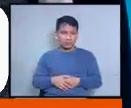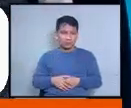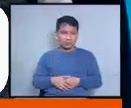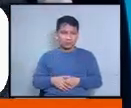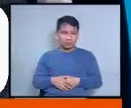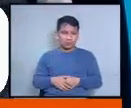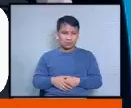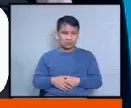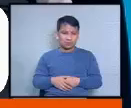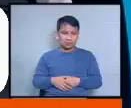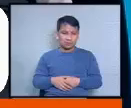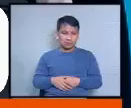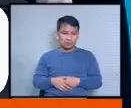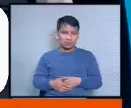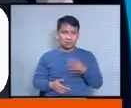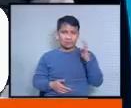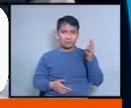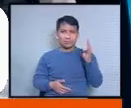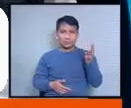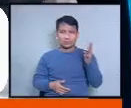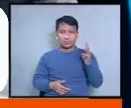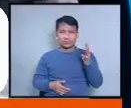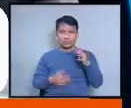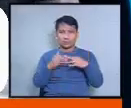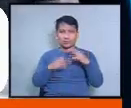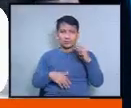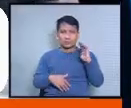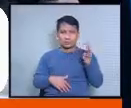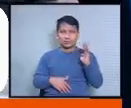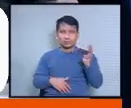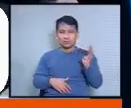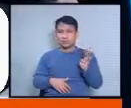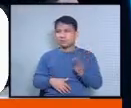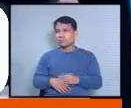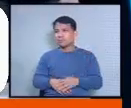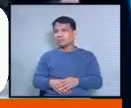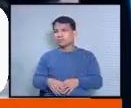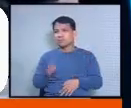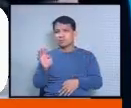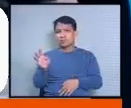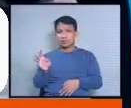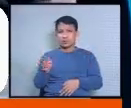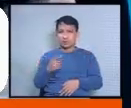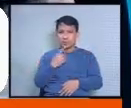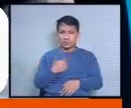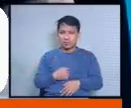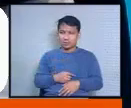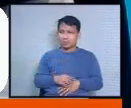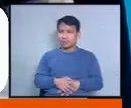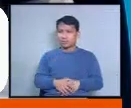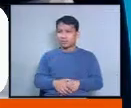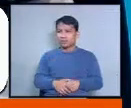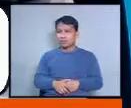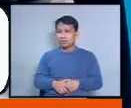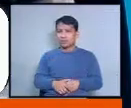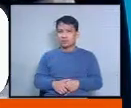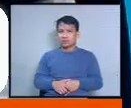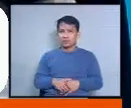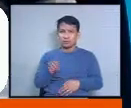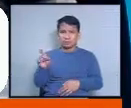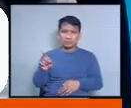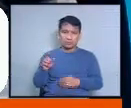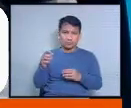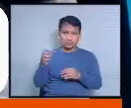yan, mga 40 siguro. Ilan po? Mga 40 siguro. 40, okay. Sir, sandali lang mo ha. Para ikaw